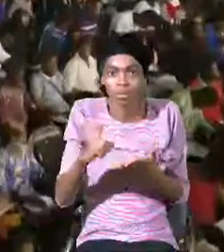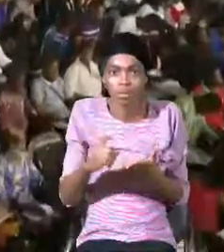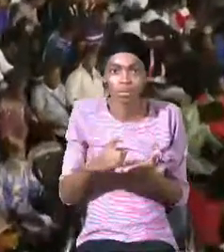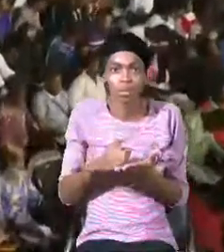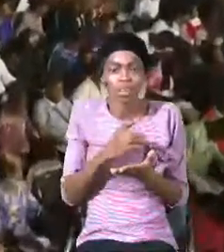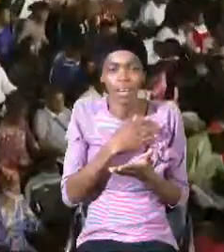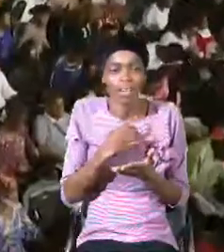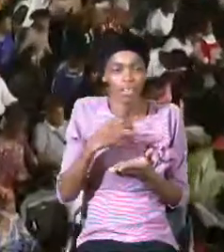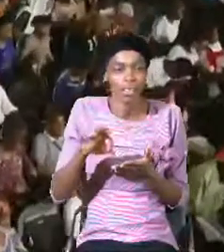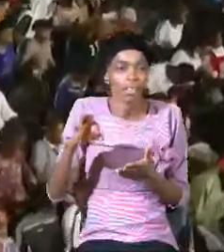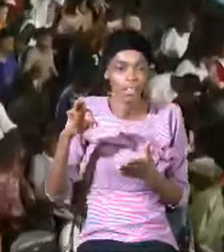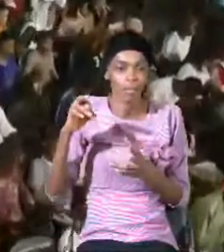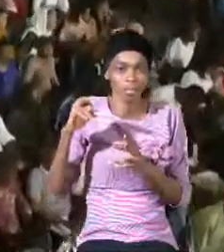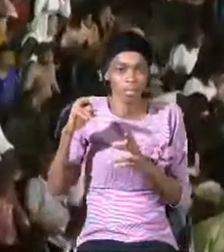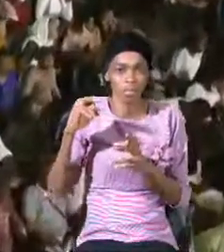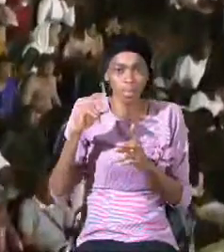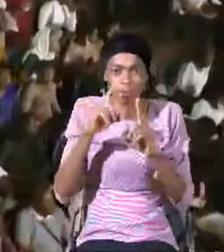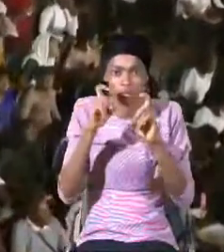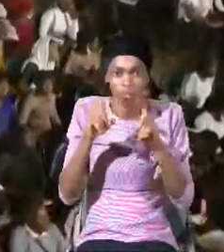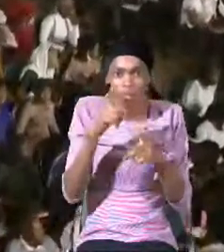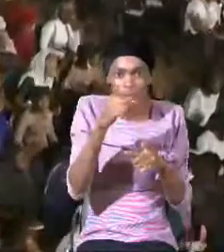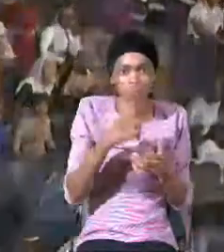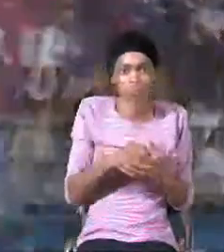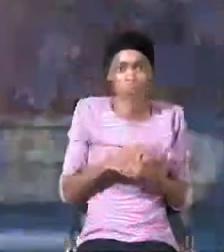Beaucoup sont seulement